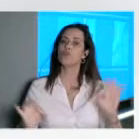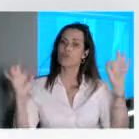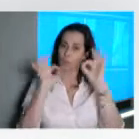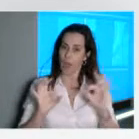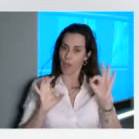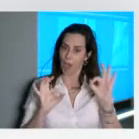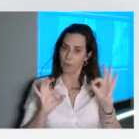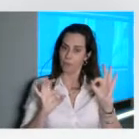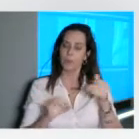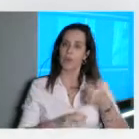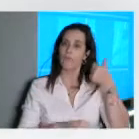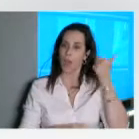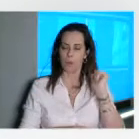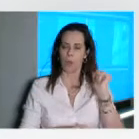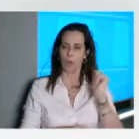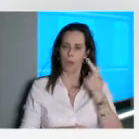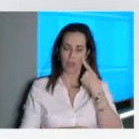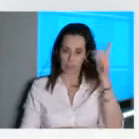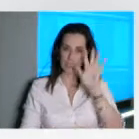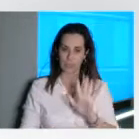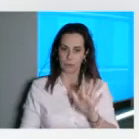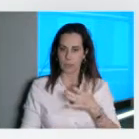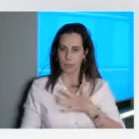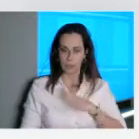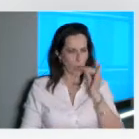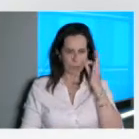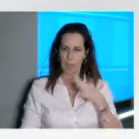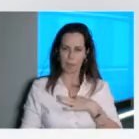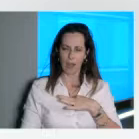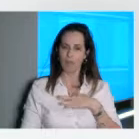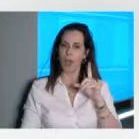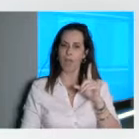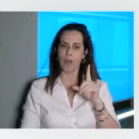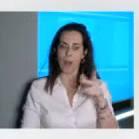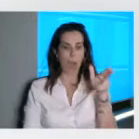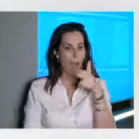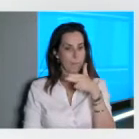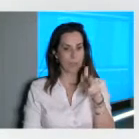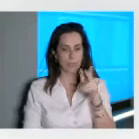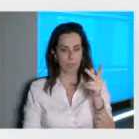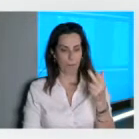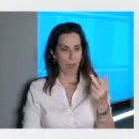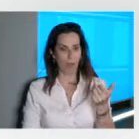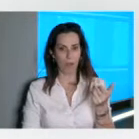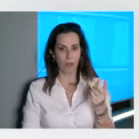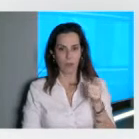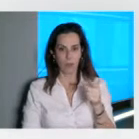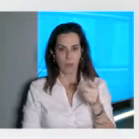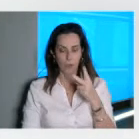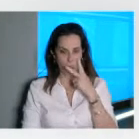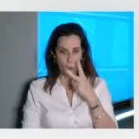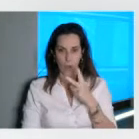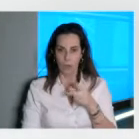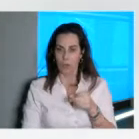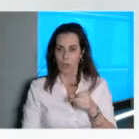דבר, ואתמול נחשף רק הסרטון שאני לא כל כך שמתי לב, אבל אתה יודע שהמצלמה היא קרובה אליך, אתה מבחין